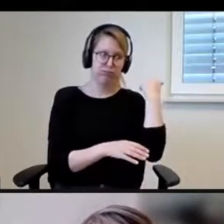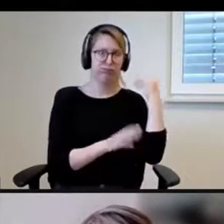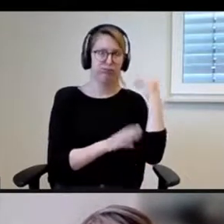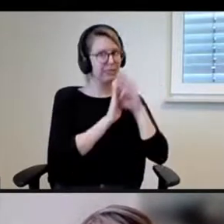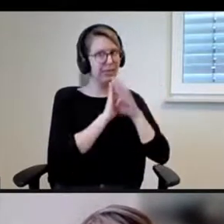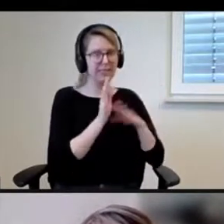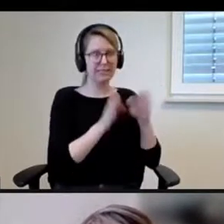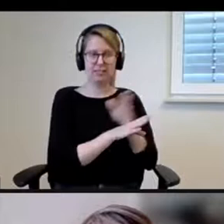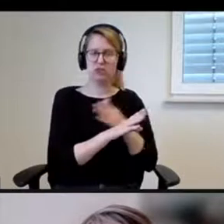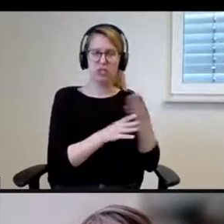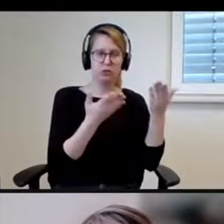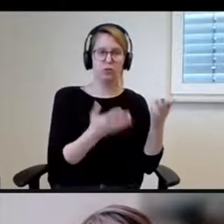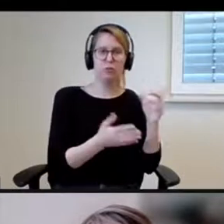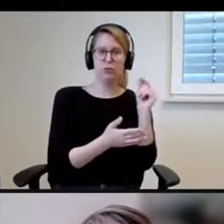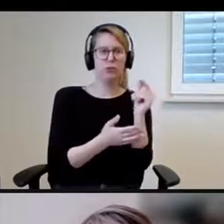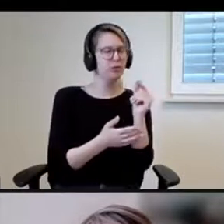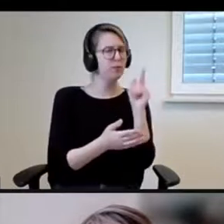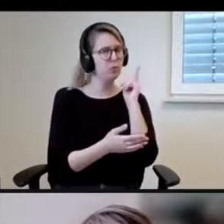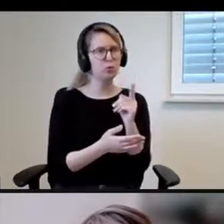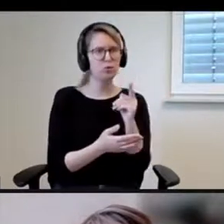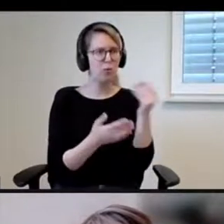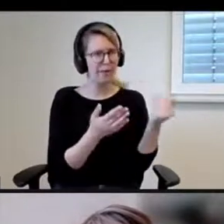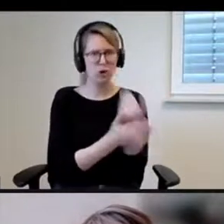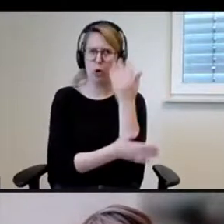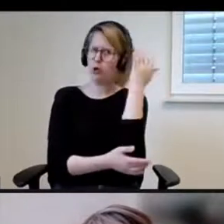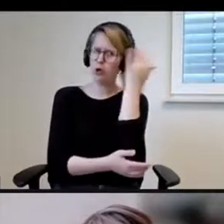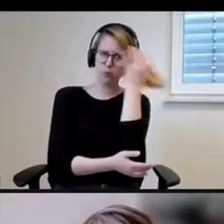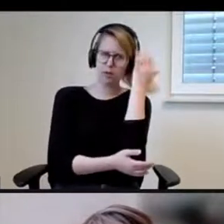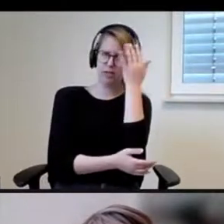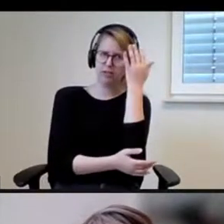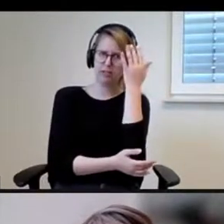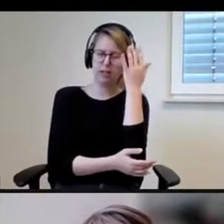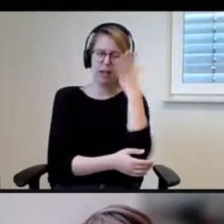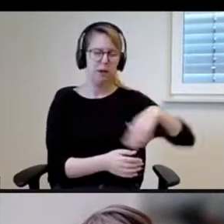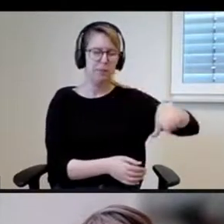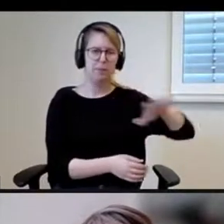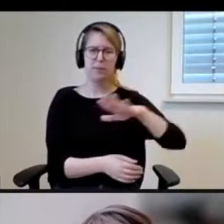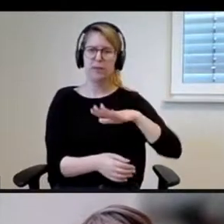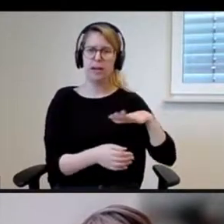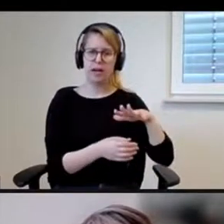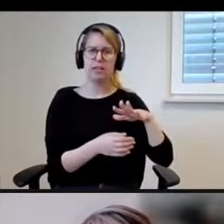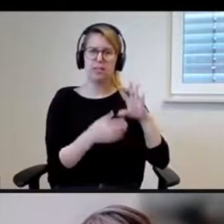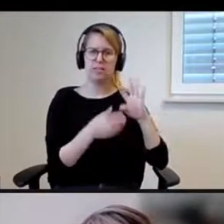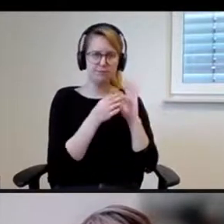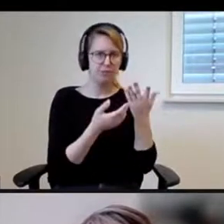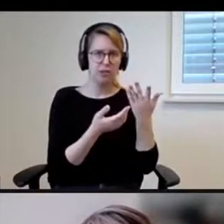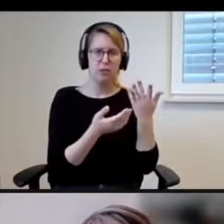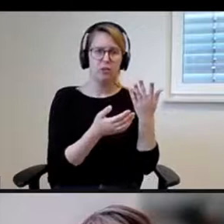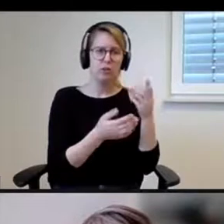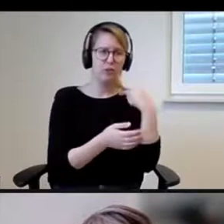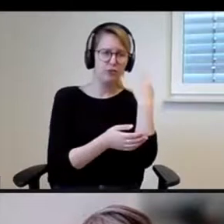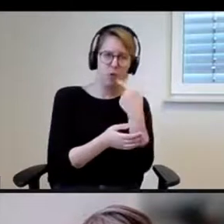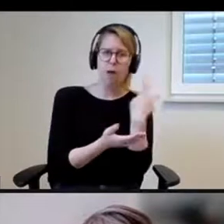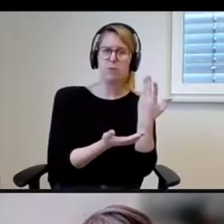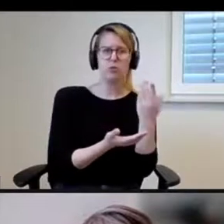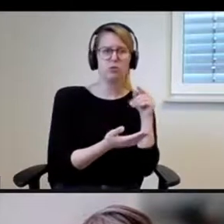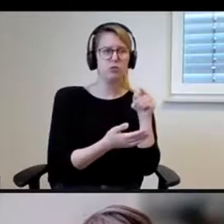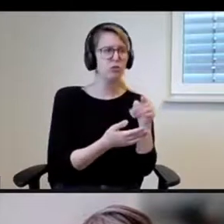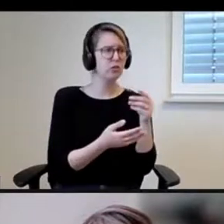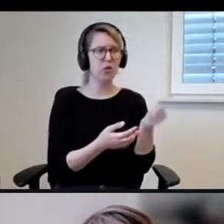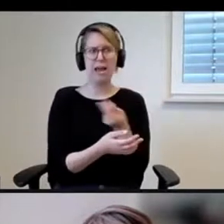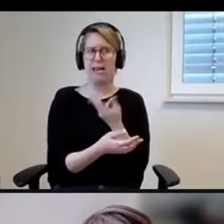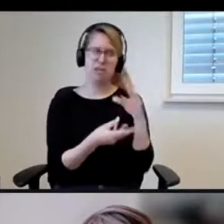date ist, weil an dem ganzen Bereich von Tüttelen eine Reihe auch avanciert gemäht